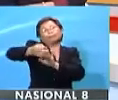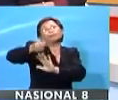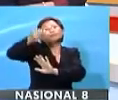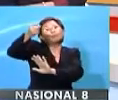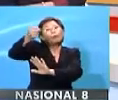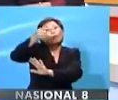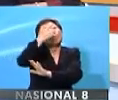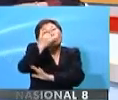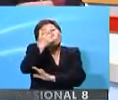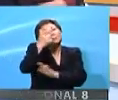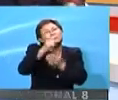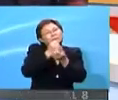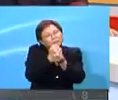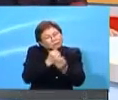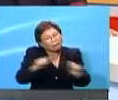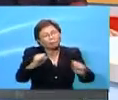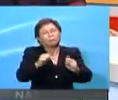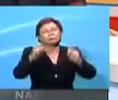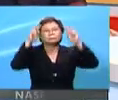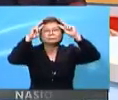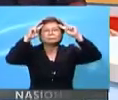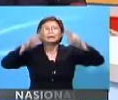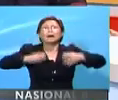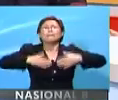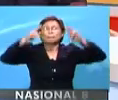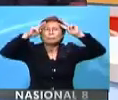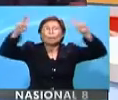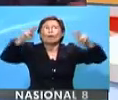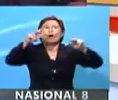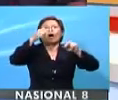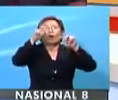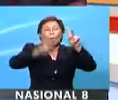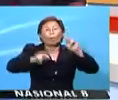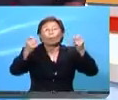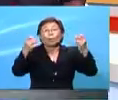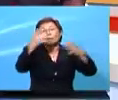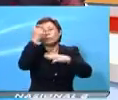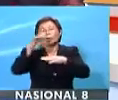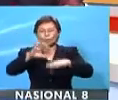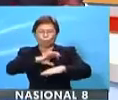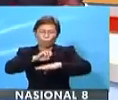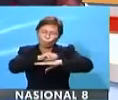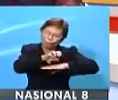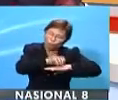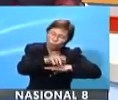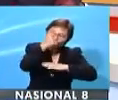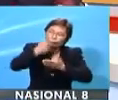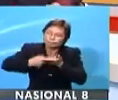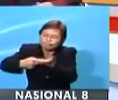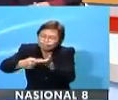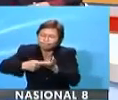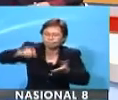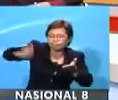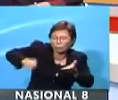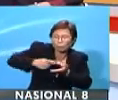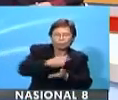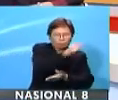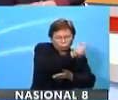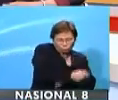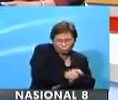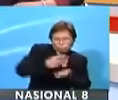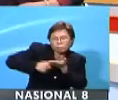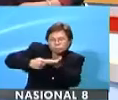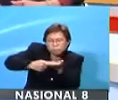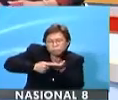Penangguhan atas faktor keselamatan dan ketenteraman awam dibuat atas nasihat polis selepas perbincangan antara pihak mahkamah, plaintif